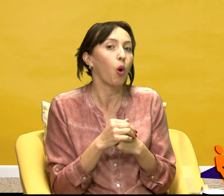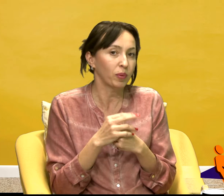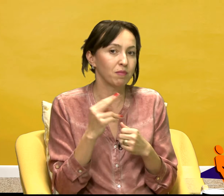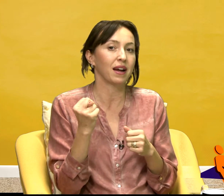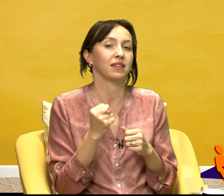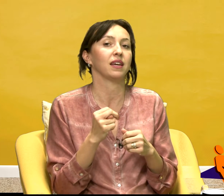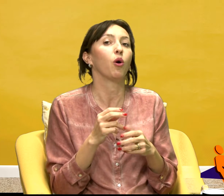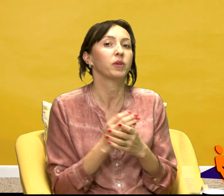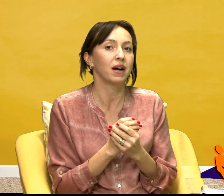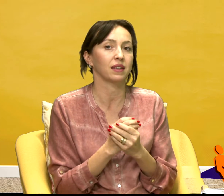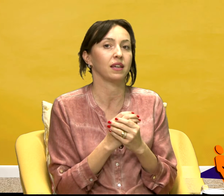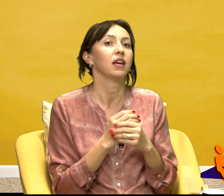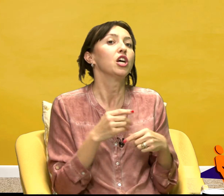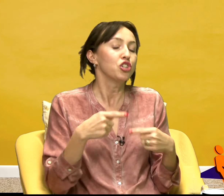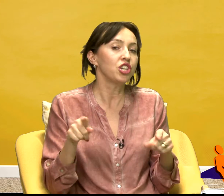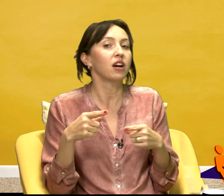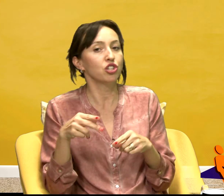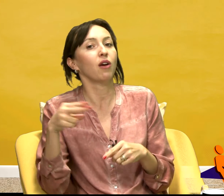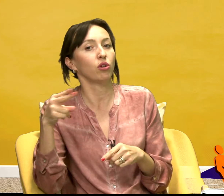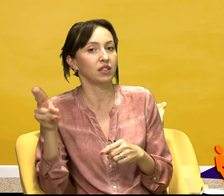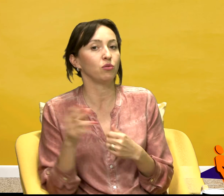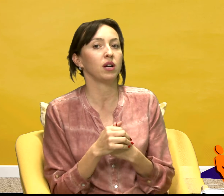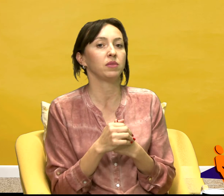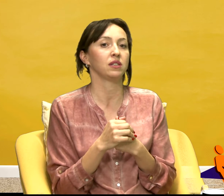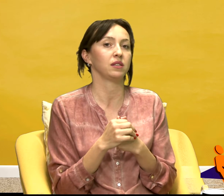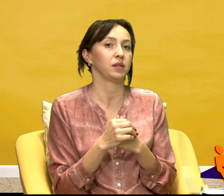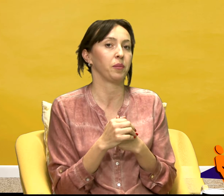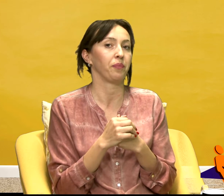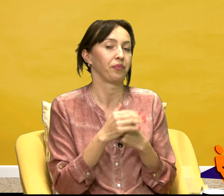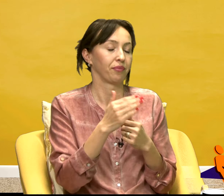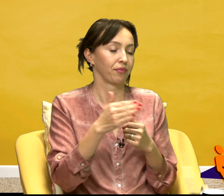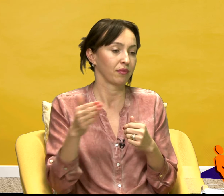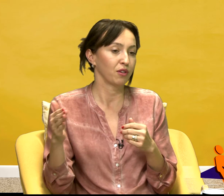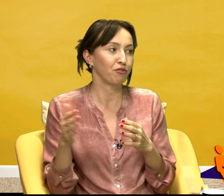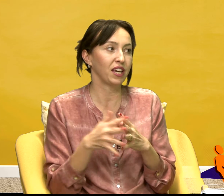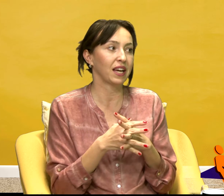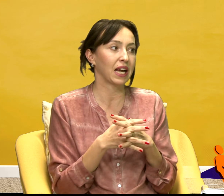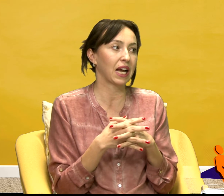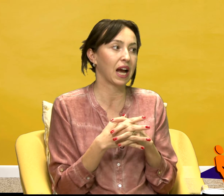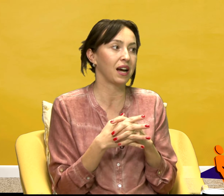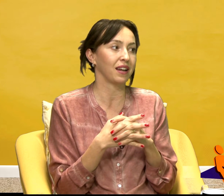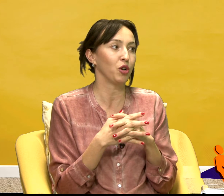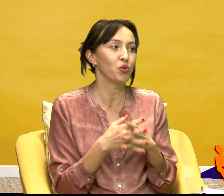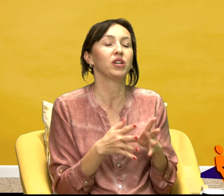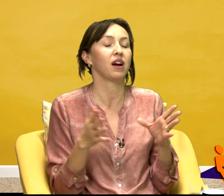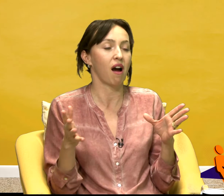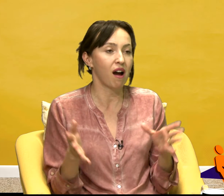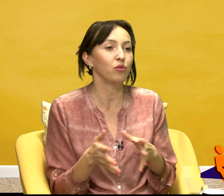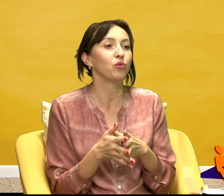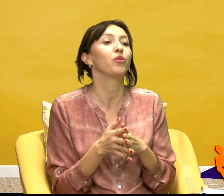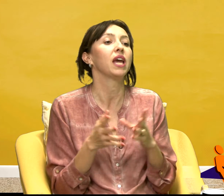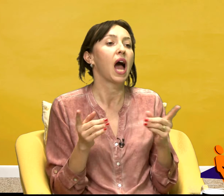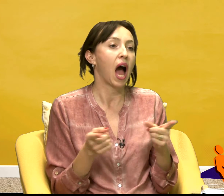femeii, 8 martie. Și așa continuăm și fiecare lună